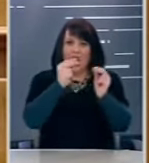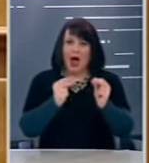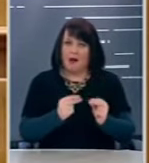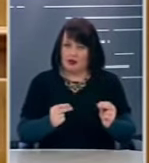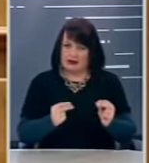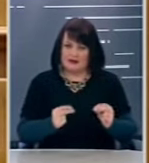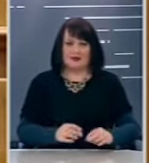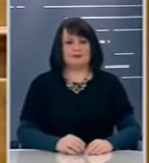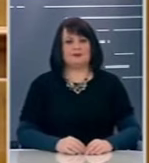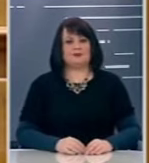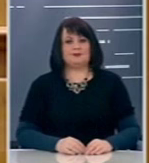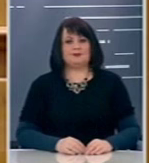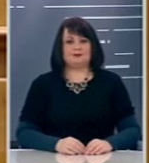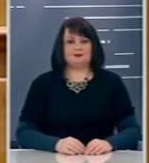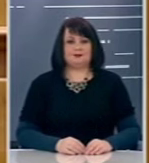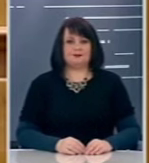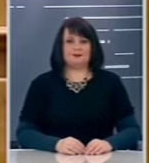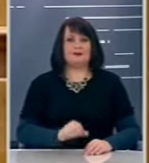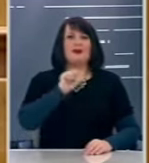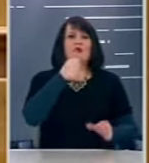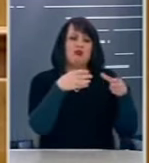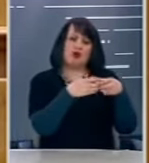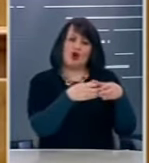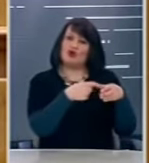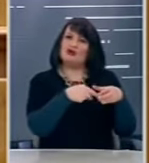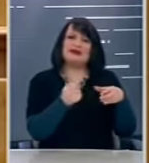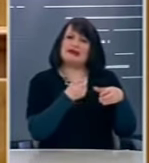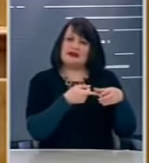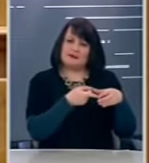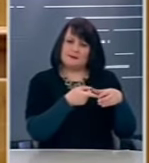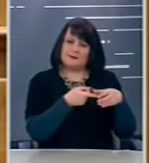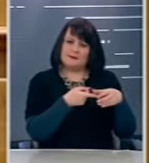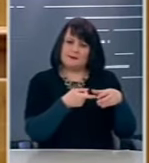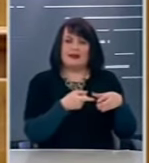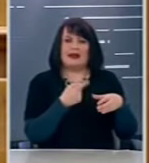Θα ξεκινήσω από το πρώτο σκέλος, το σκέλος της